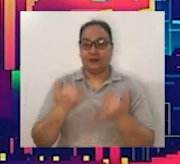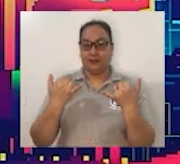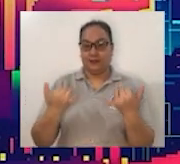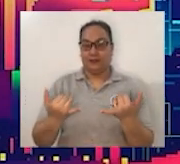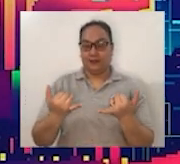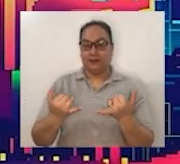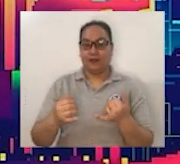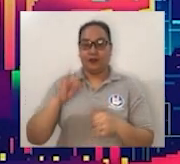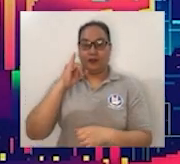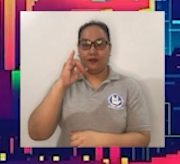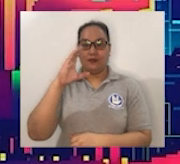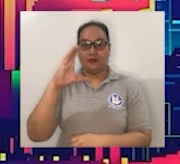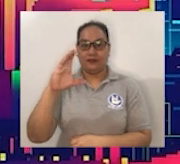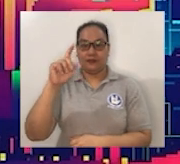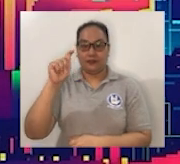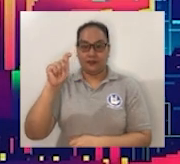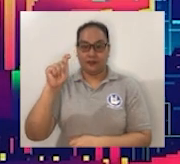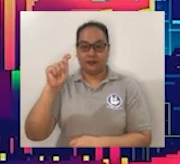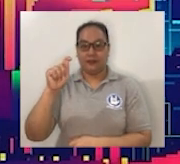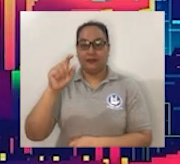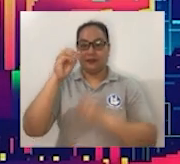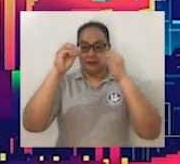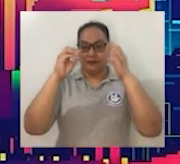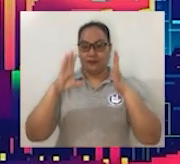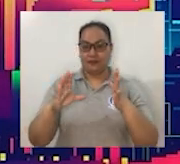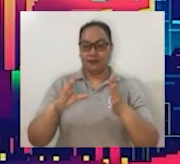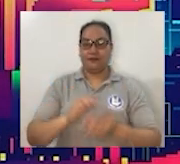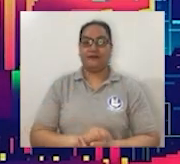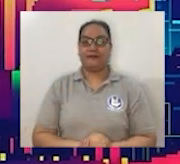And I will be your ICT teacher for today.